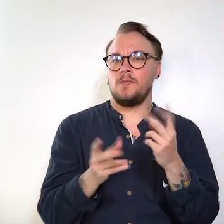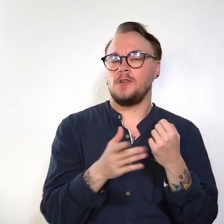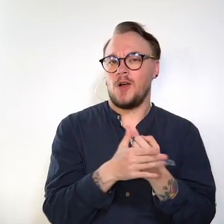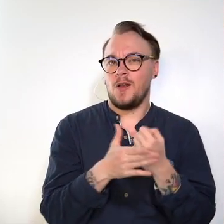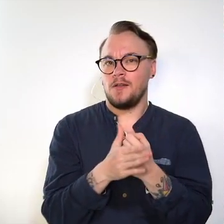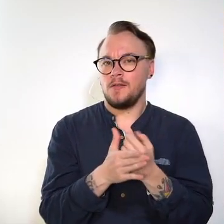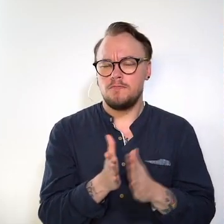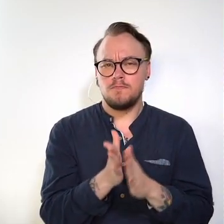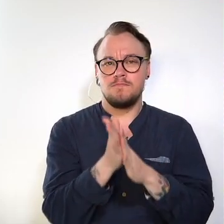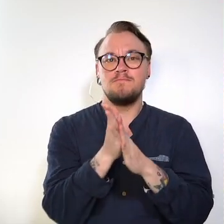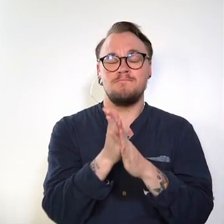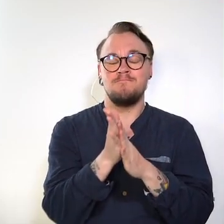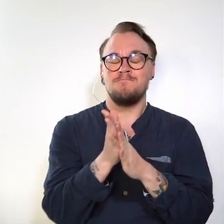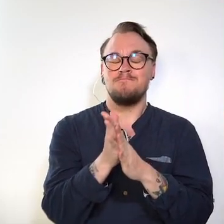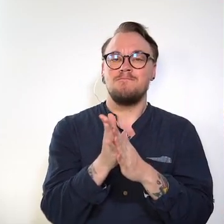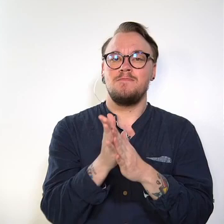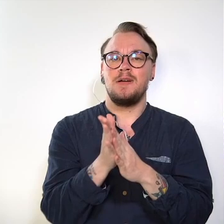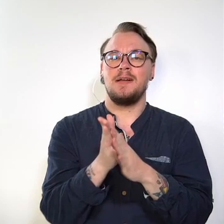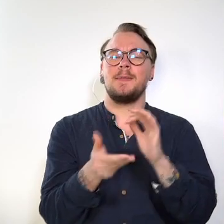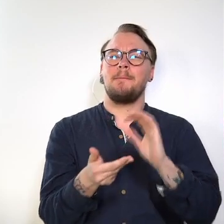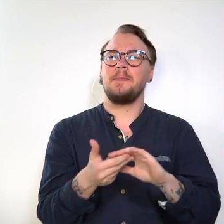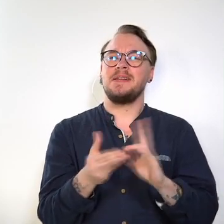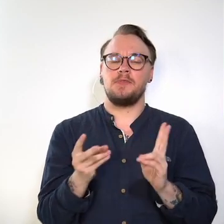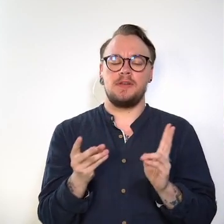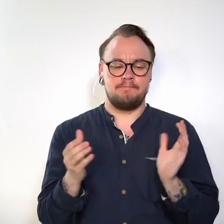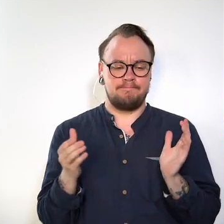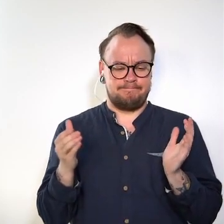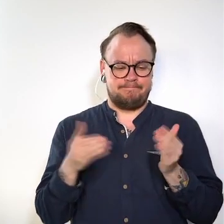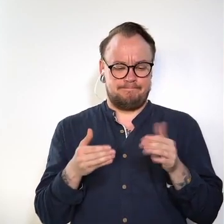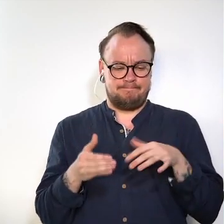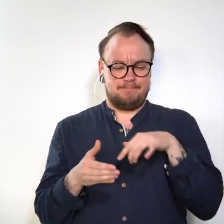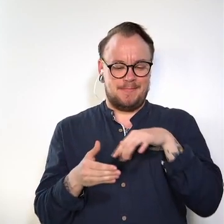Ja päästiin eroon siitä umpiosta, että kaikki oli pyörinyt vain